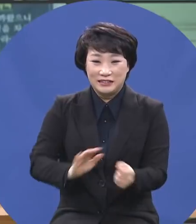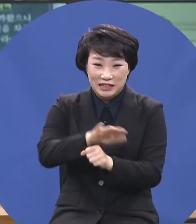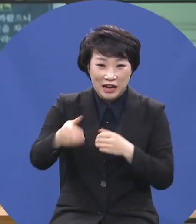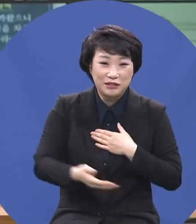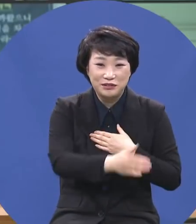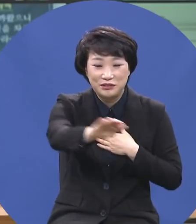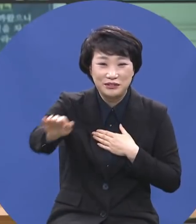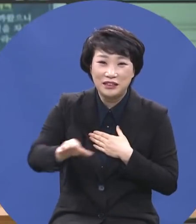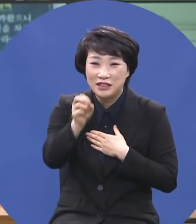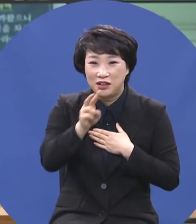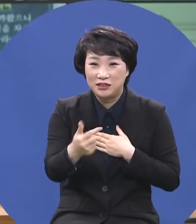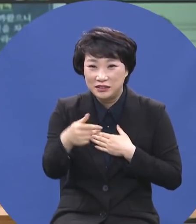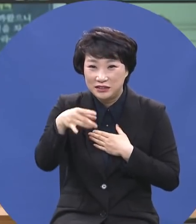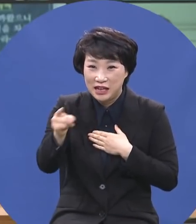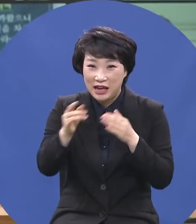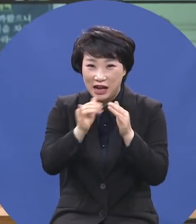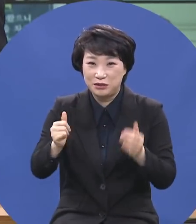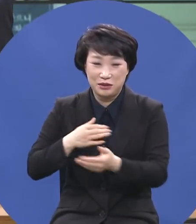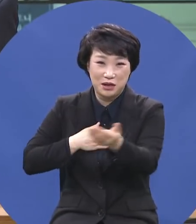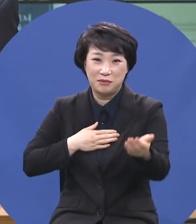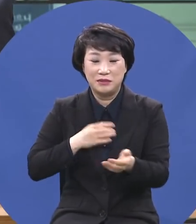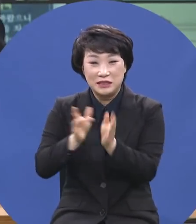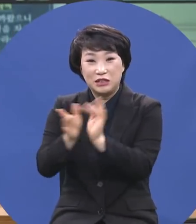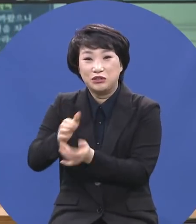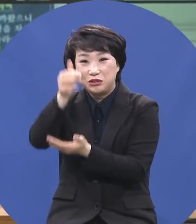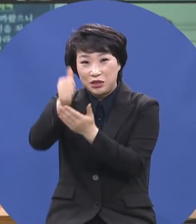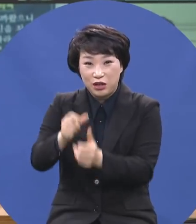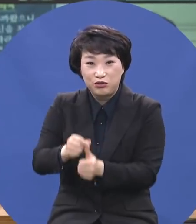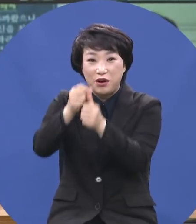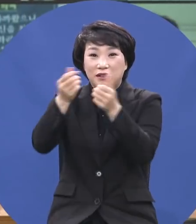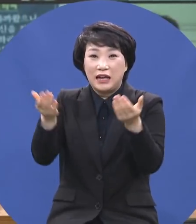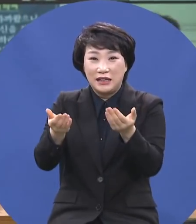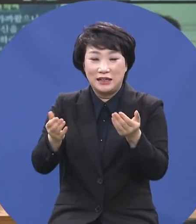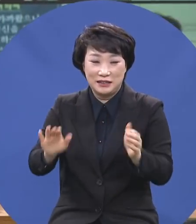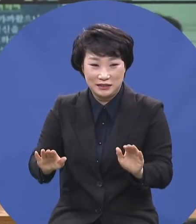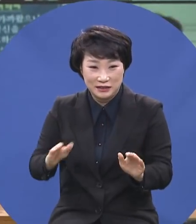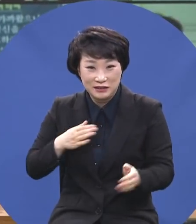사랑하는 연세가족이요, 예수 그리스도의 구원 사역을